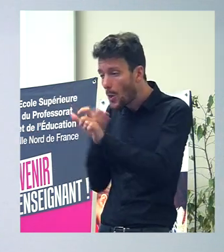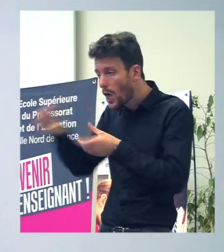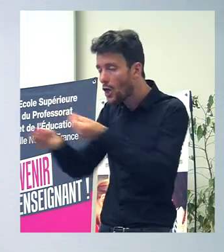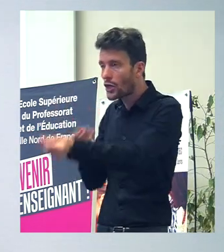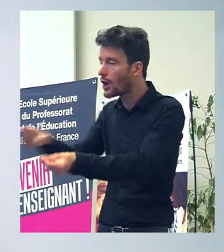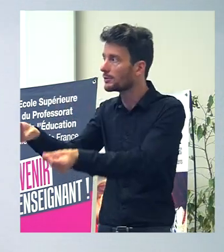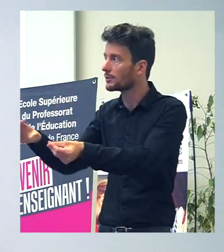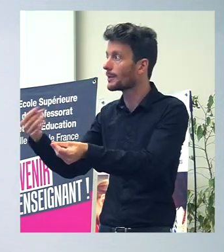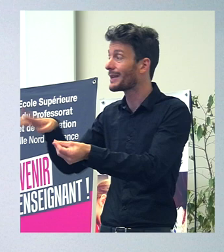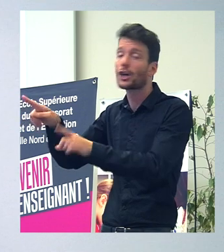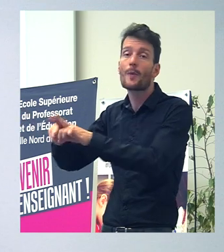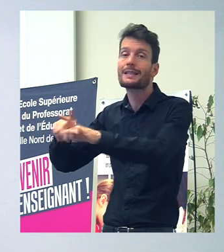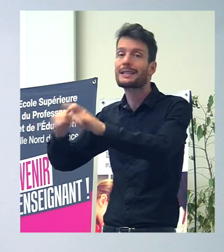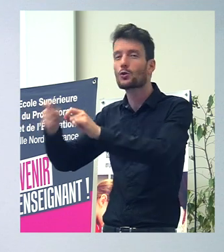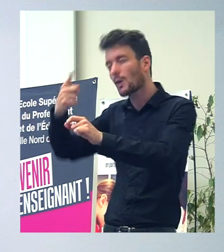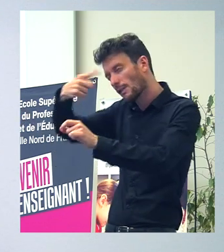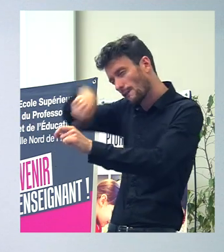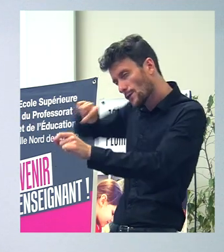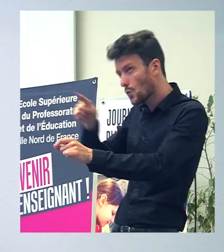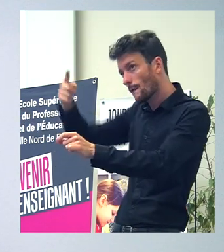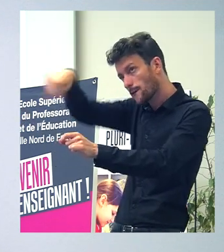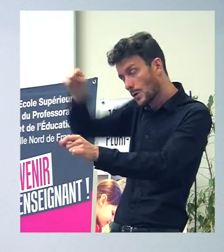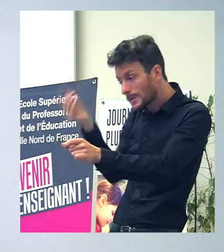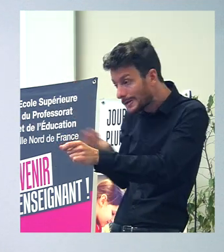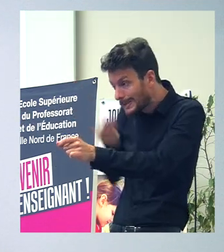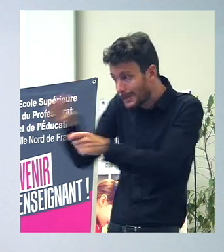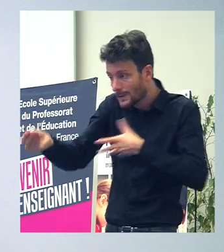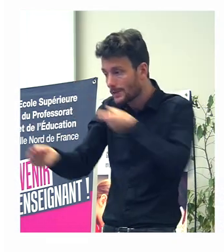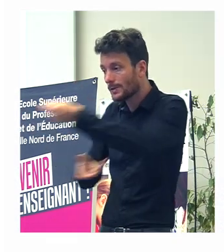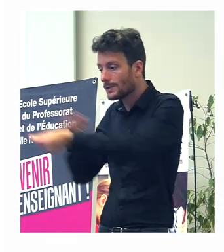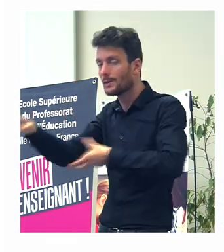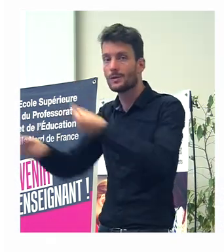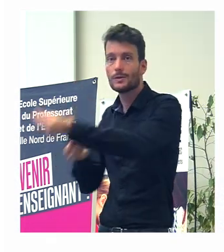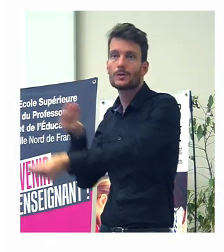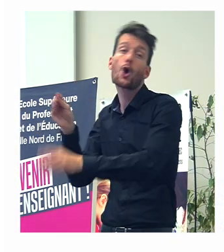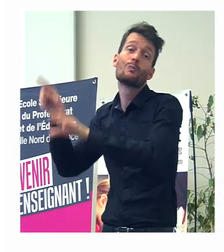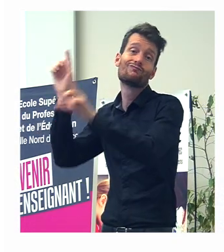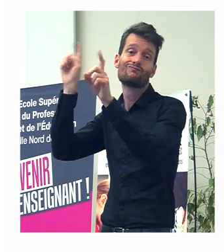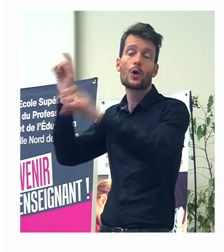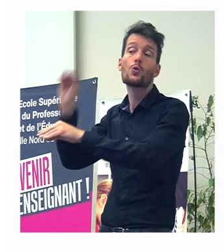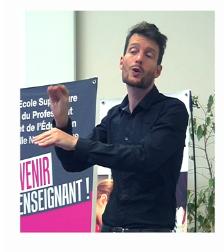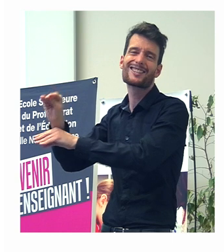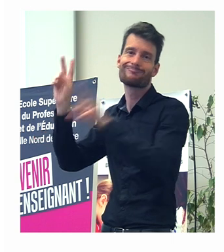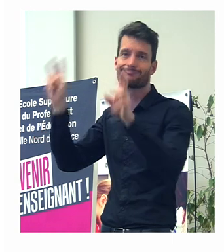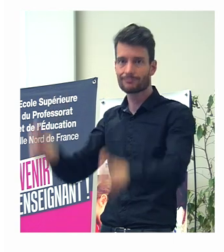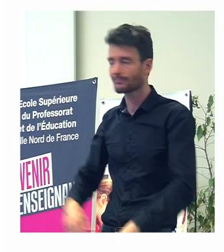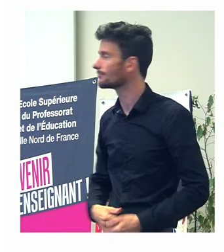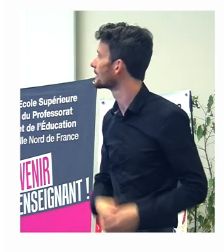ça, vous allez nourrir la discussion en leur apportant des choses. Voilà. Donc ça, je peux passer.